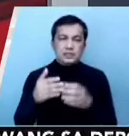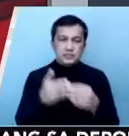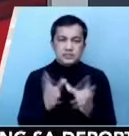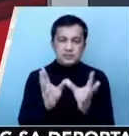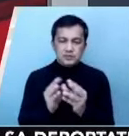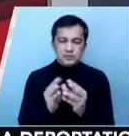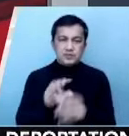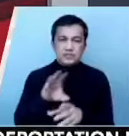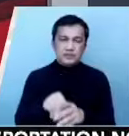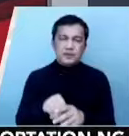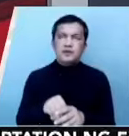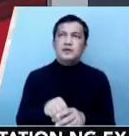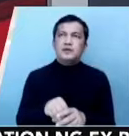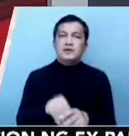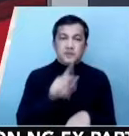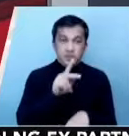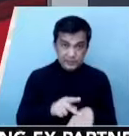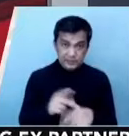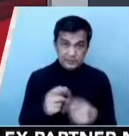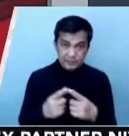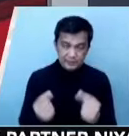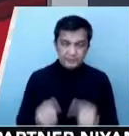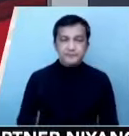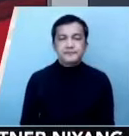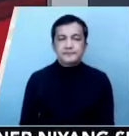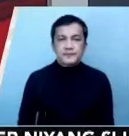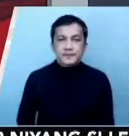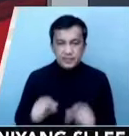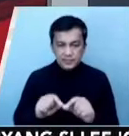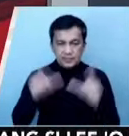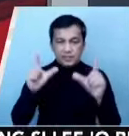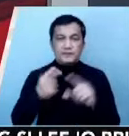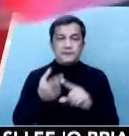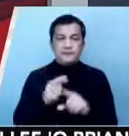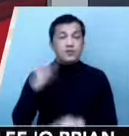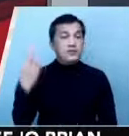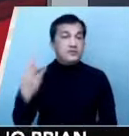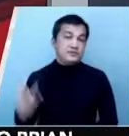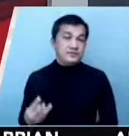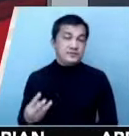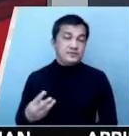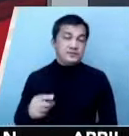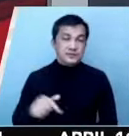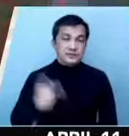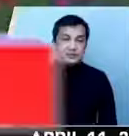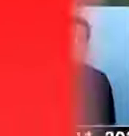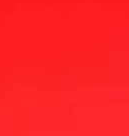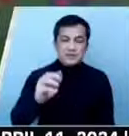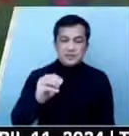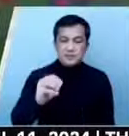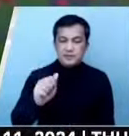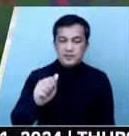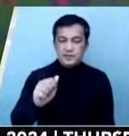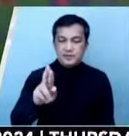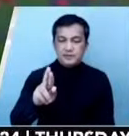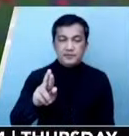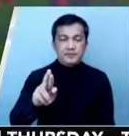at Japan. Live pa rin mula sa Washington, D.C. Nakatutok si Maris Zumari. Maris?